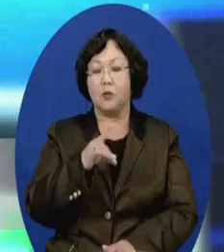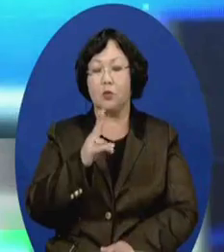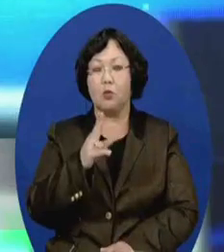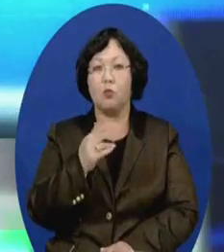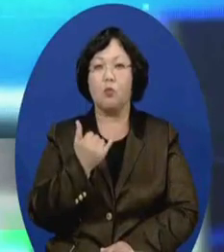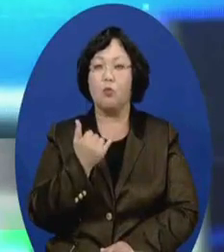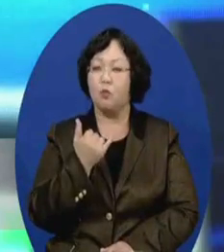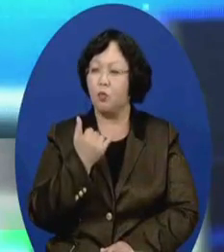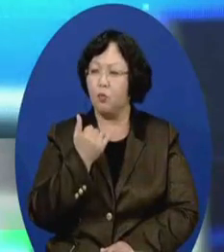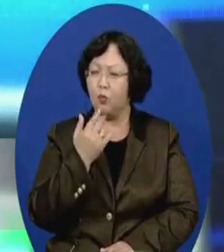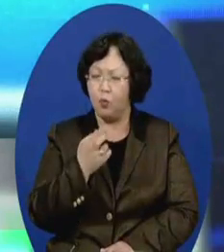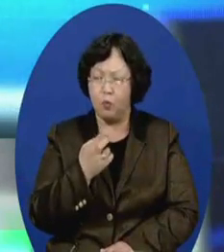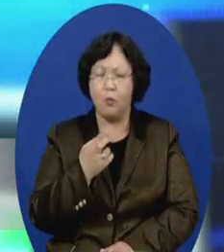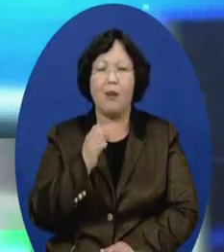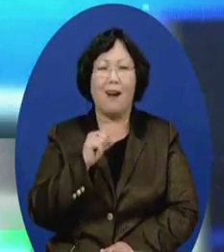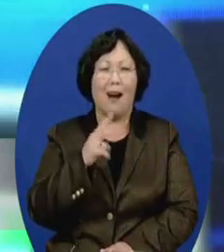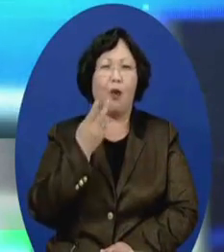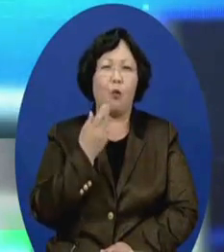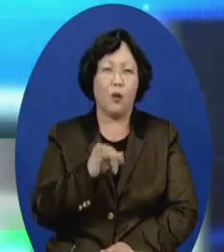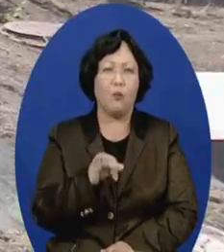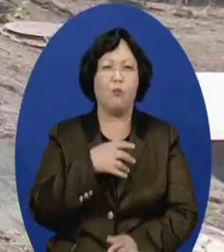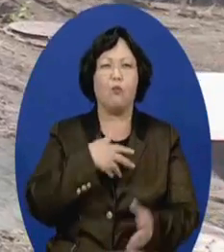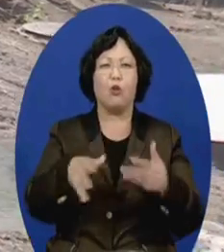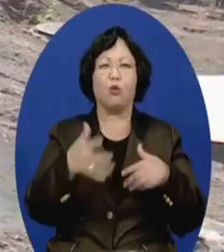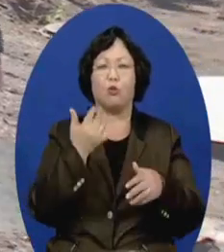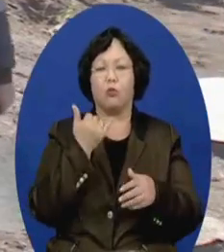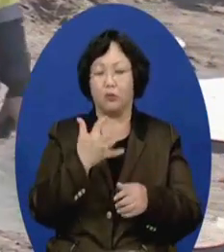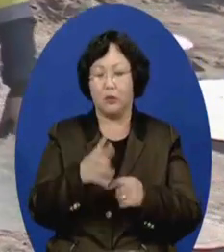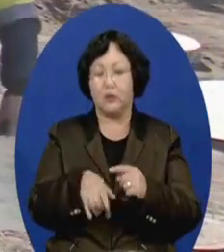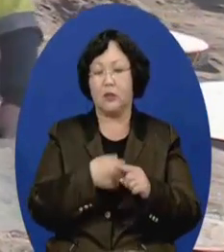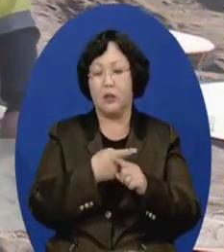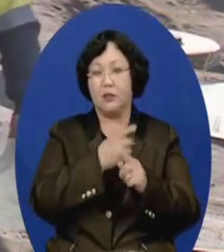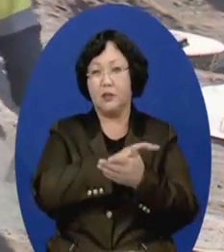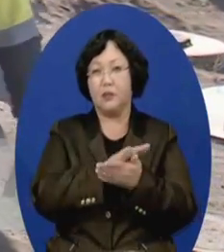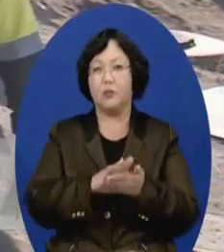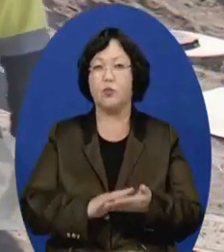усыг цэвэрлэх хүчин чадалтай юм а.